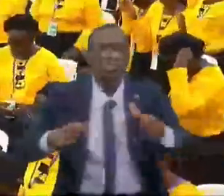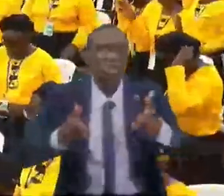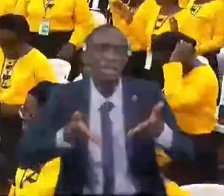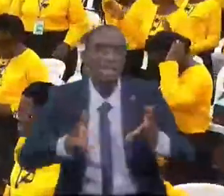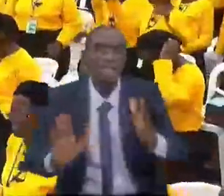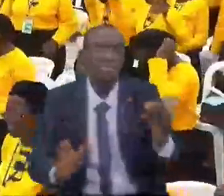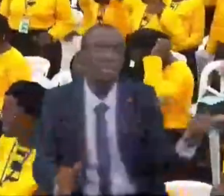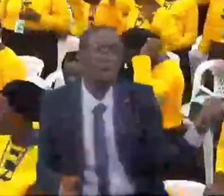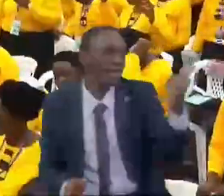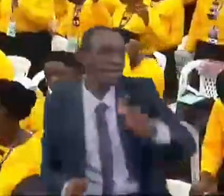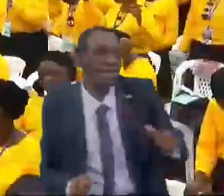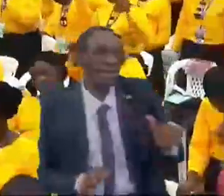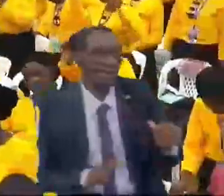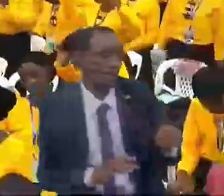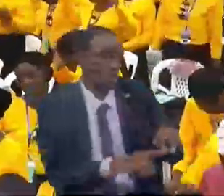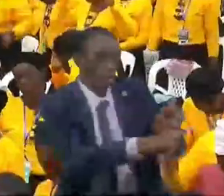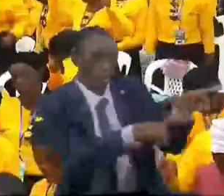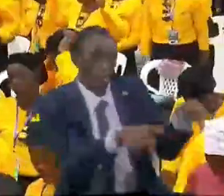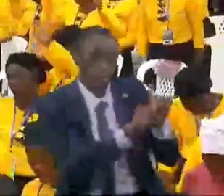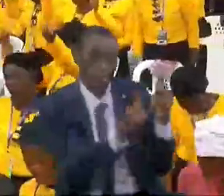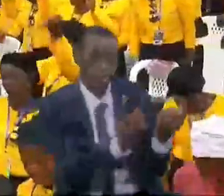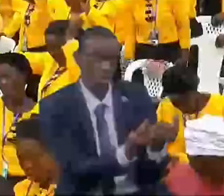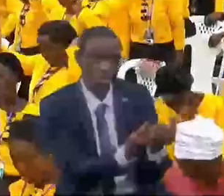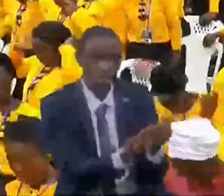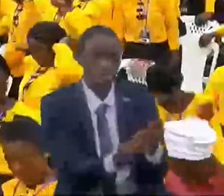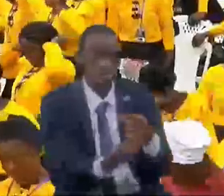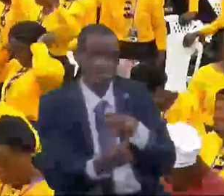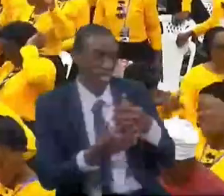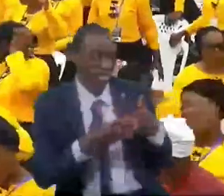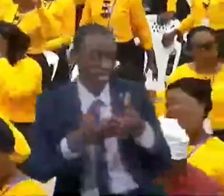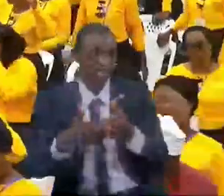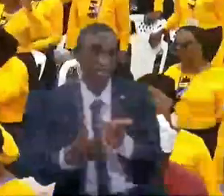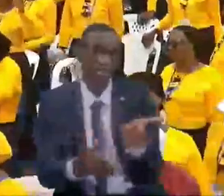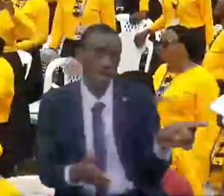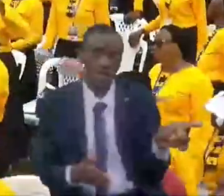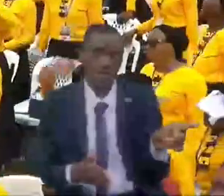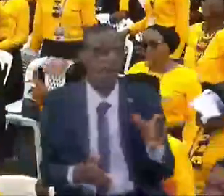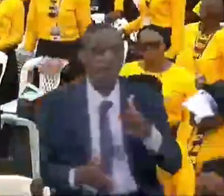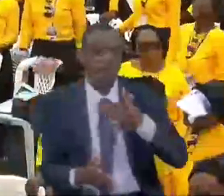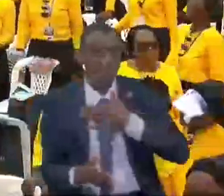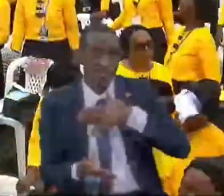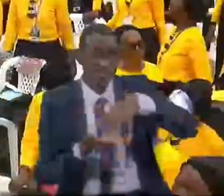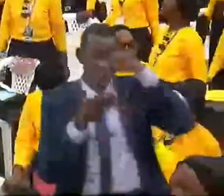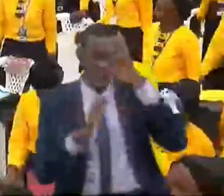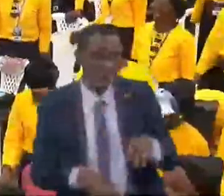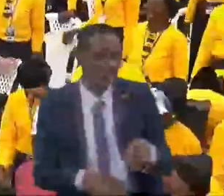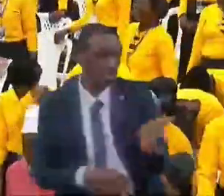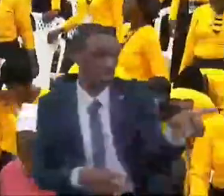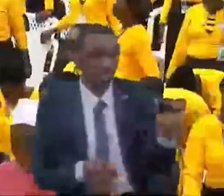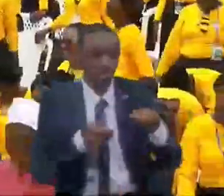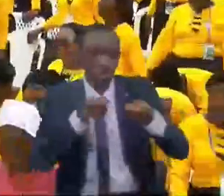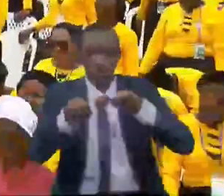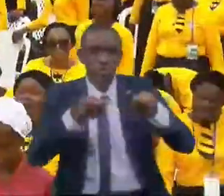Aucun de tes subordonnés, de tes sujets, de tes élèves ne